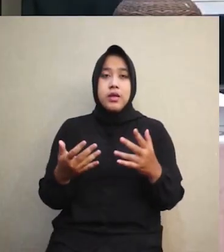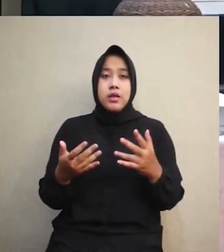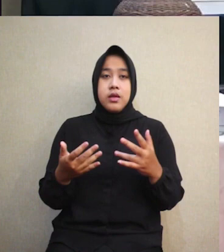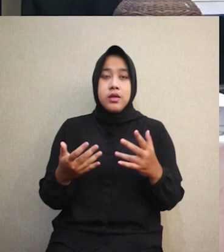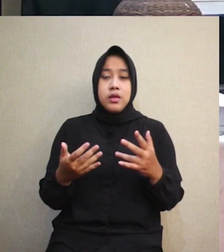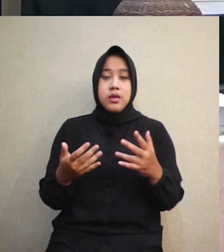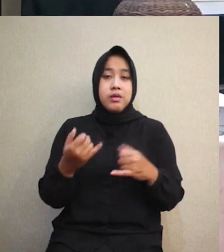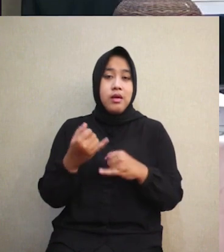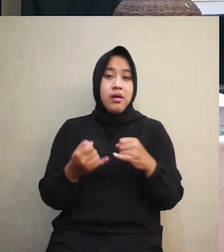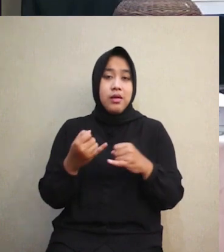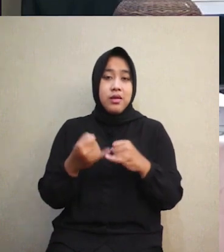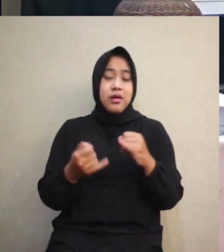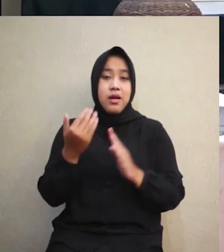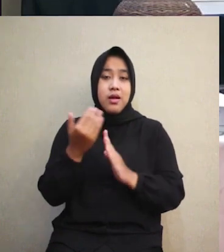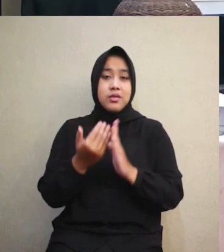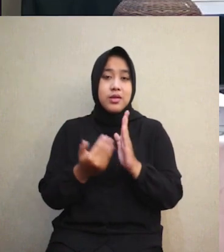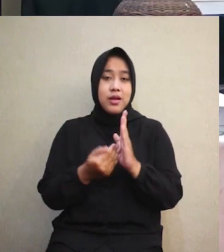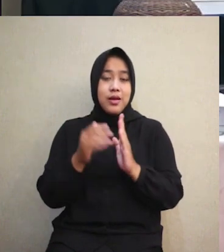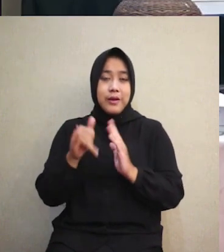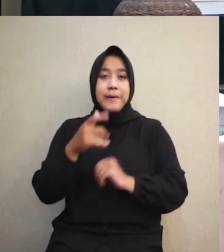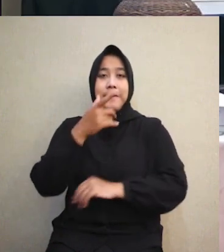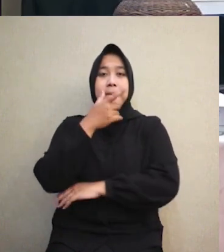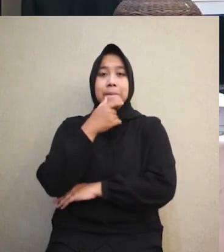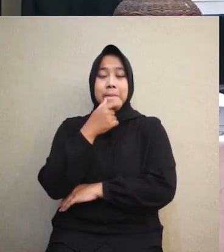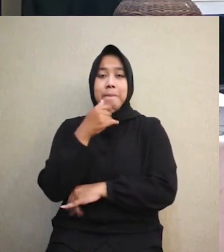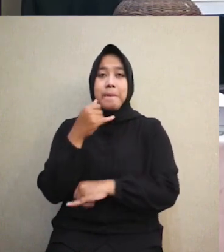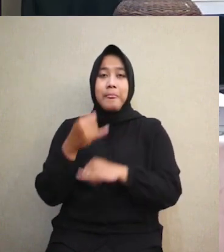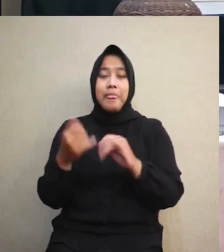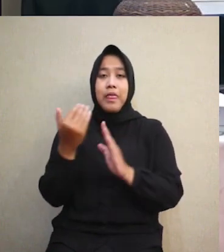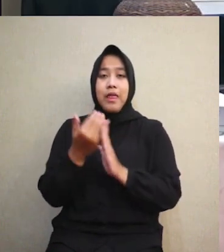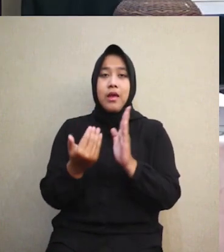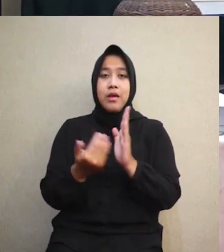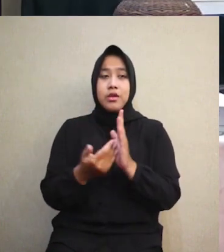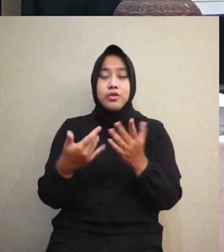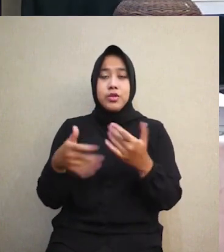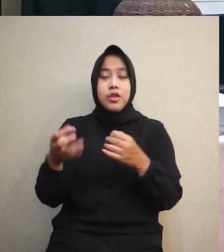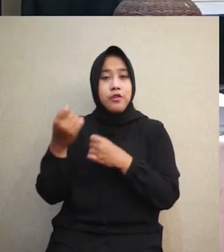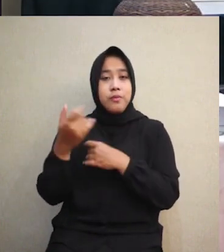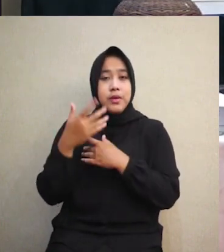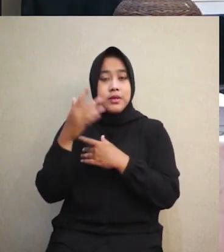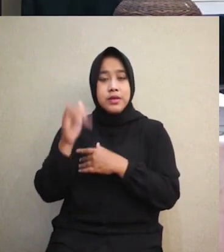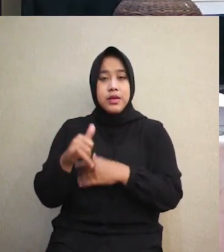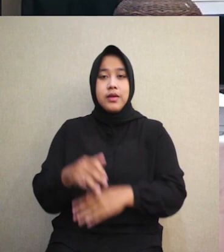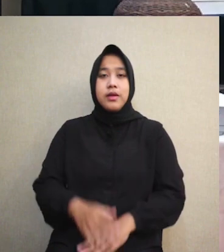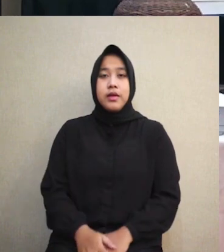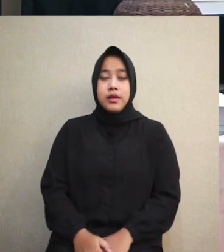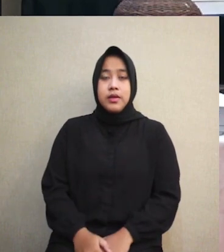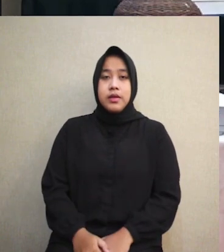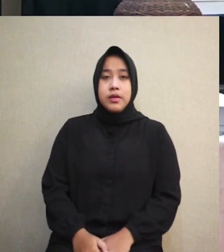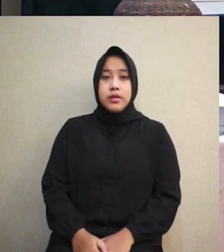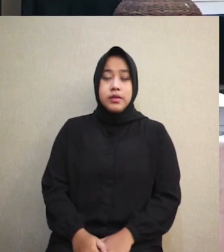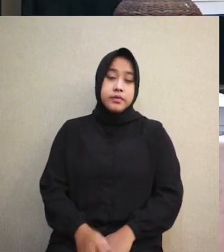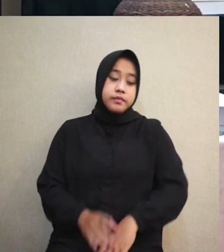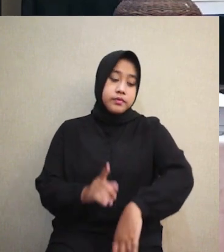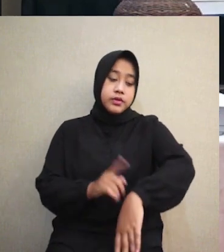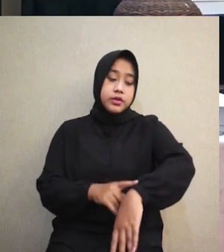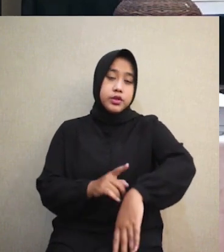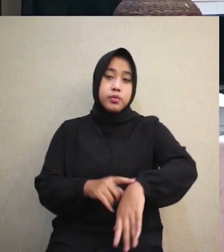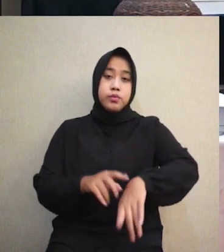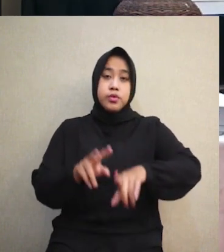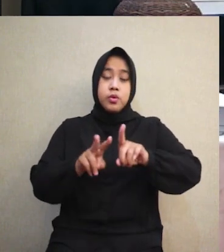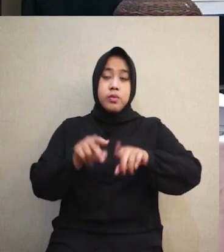ujung-ujung ini di ujung karena tadi sudah disampaikan jam berapa